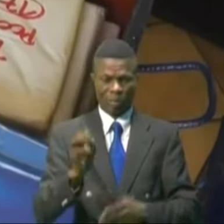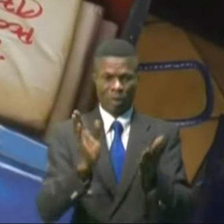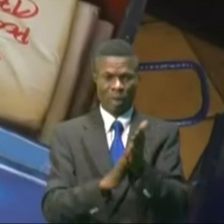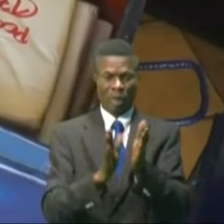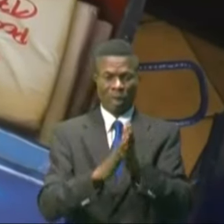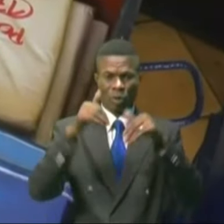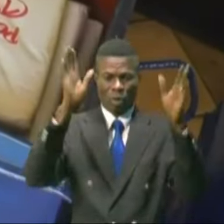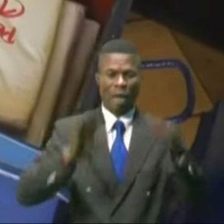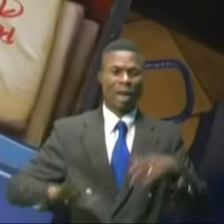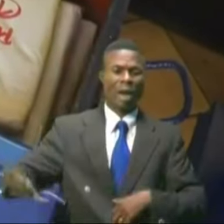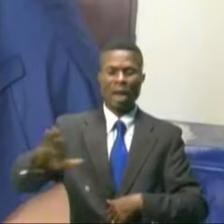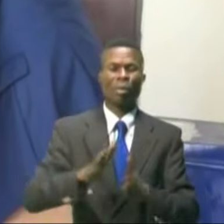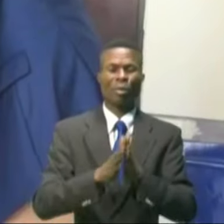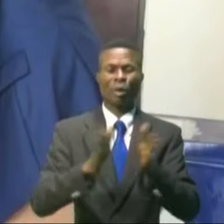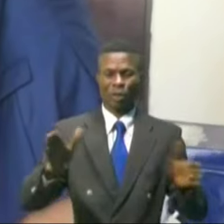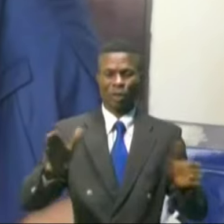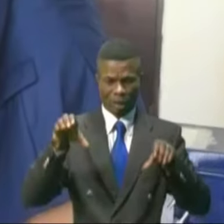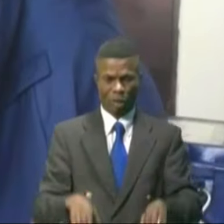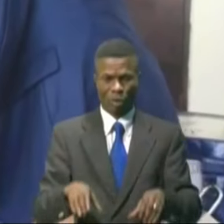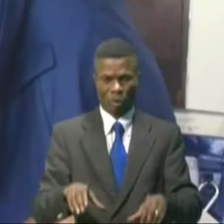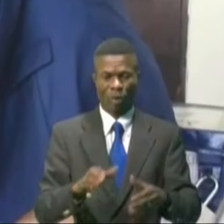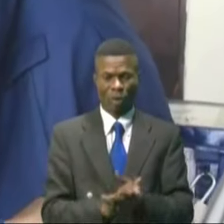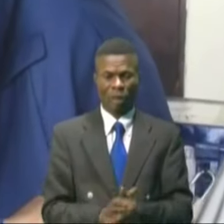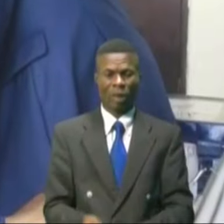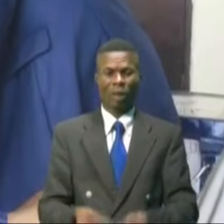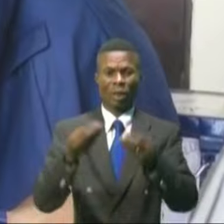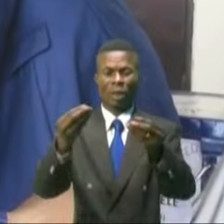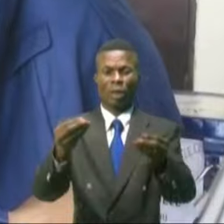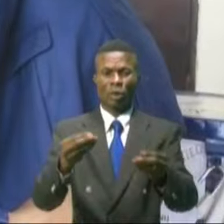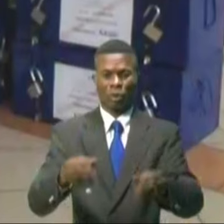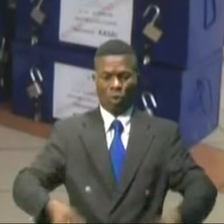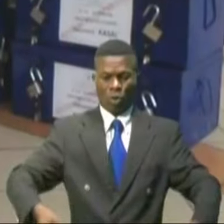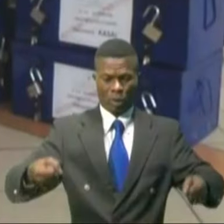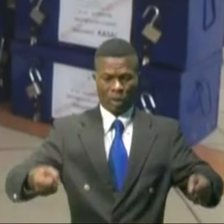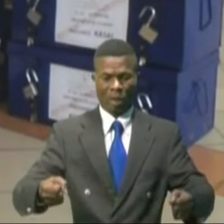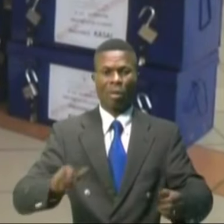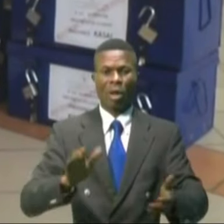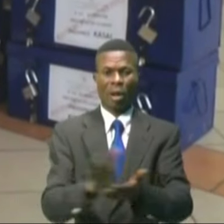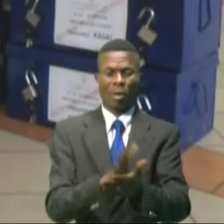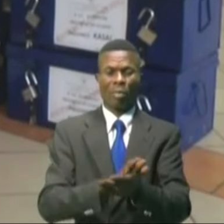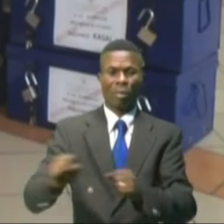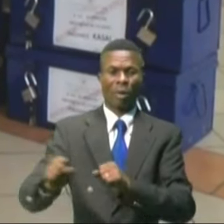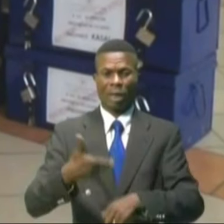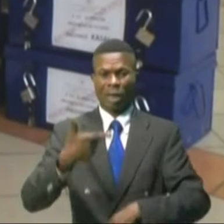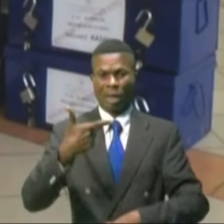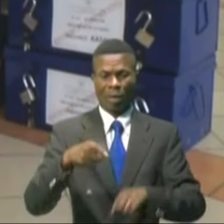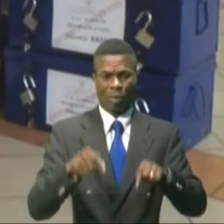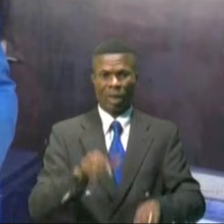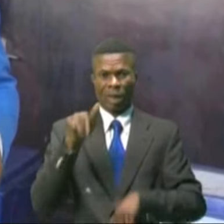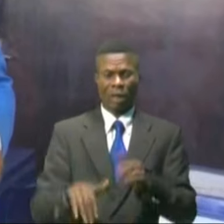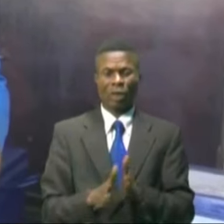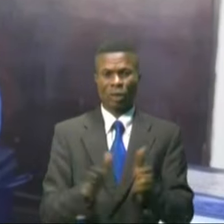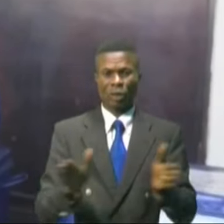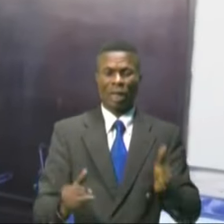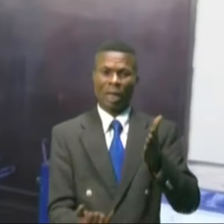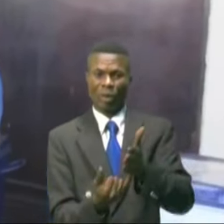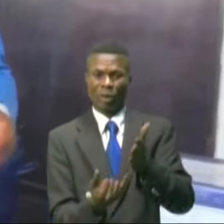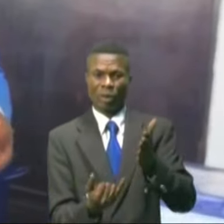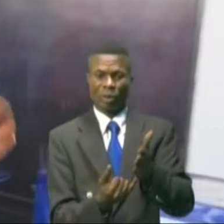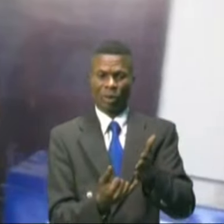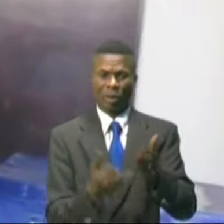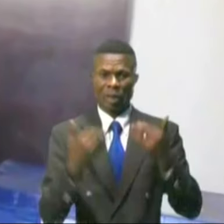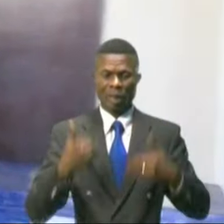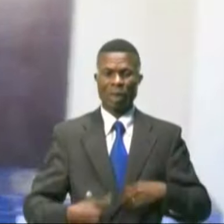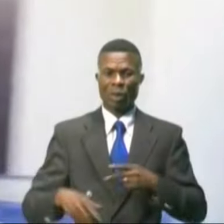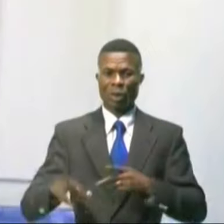toute l'étendue du territoire national, la remise des mâles des ITEM, c'est mardi, par le secrétaire général ad intérim à la santé